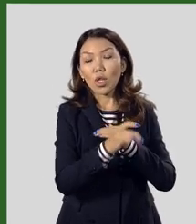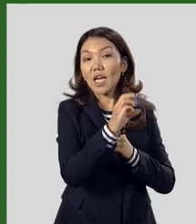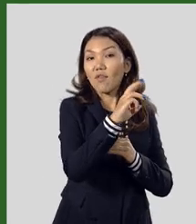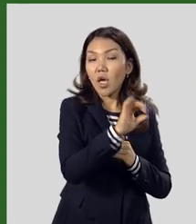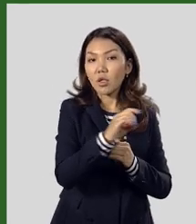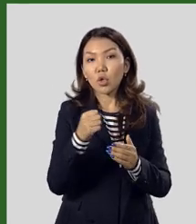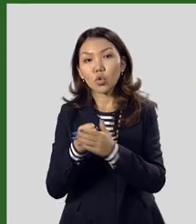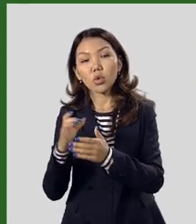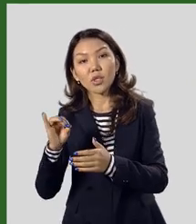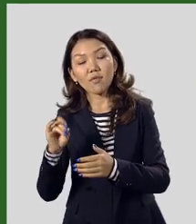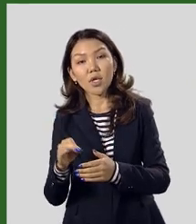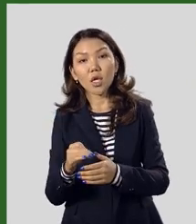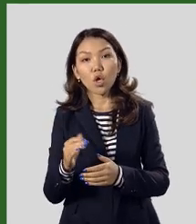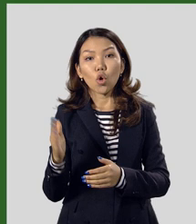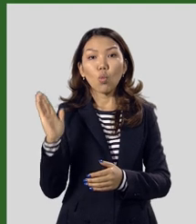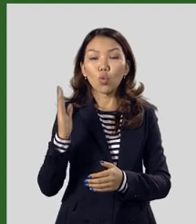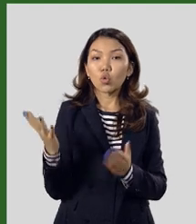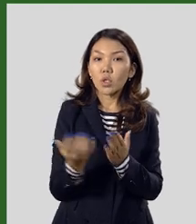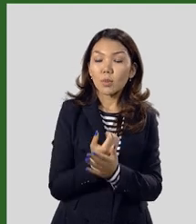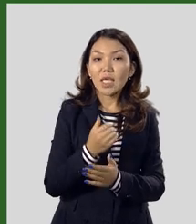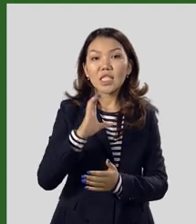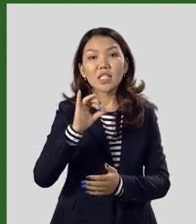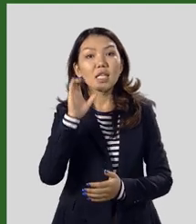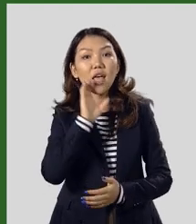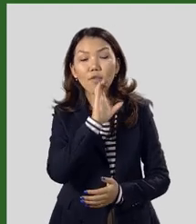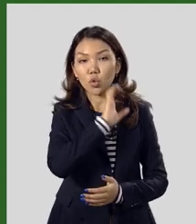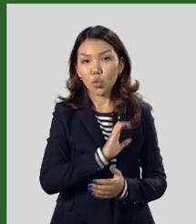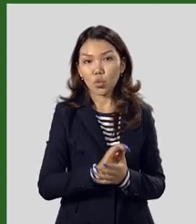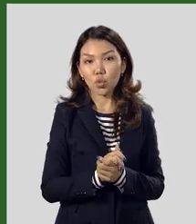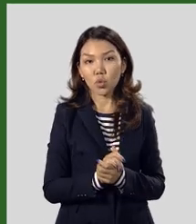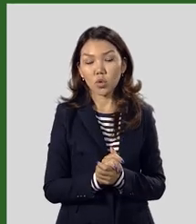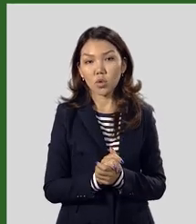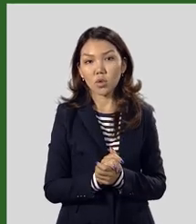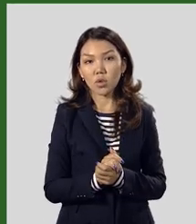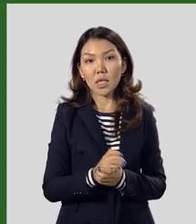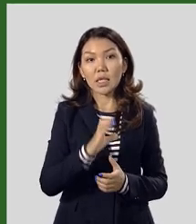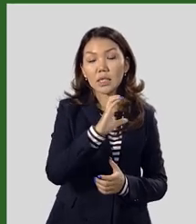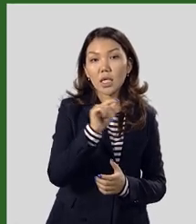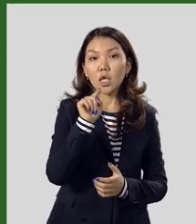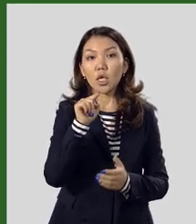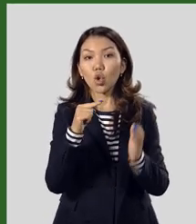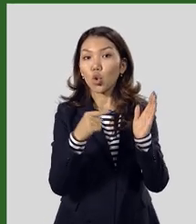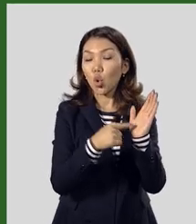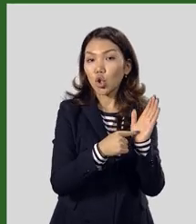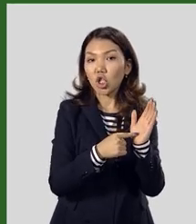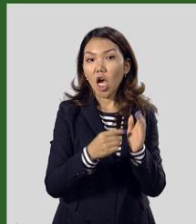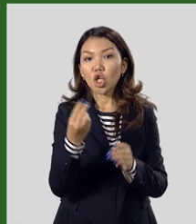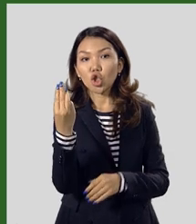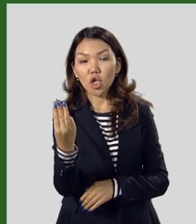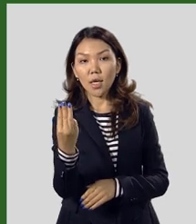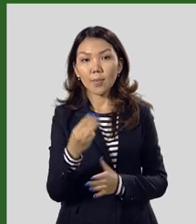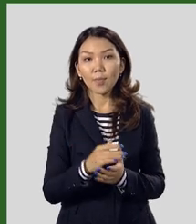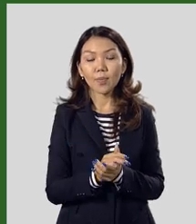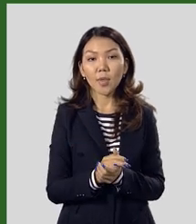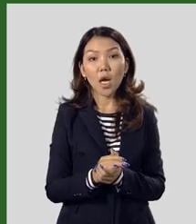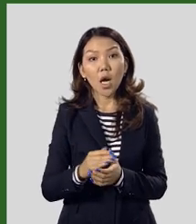иметь северную широту. Сокращенное обозначение – С.Ш. А расположенные